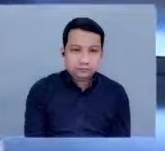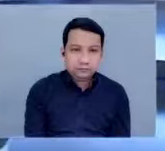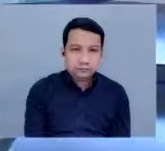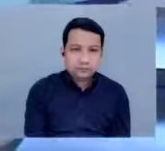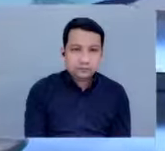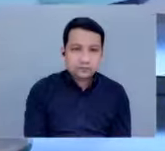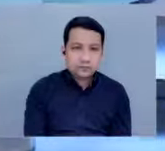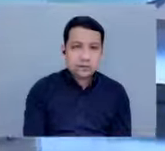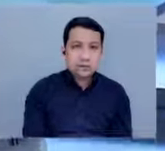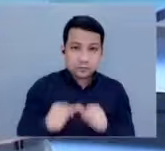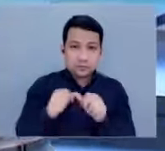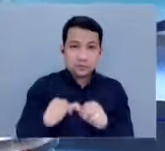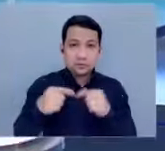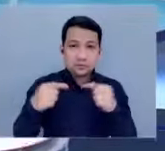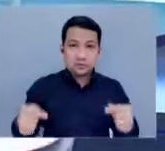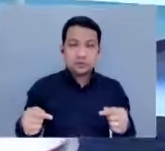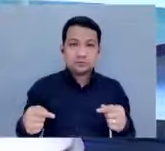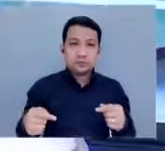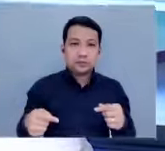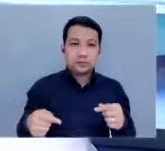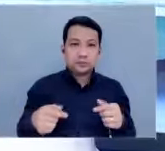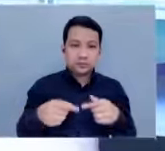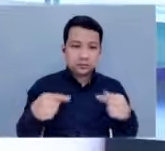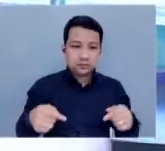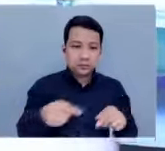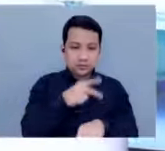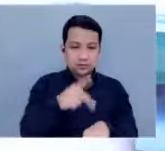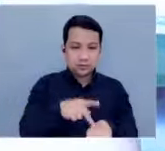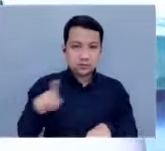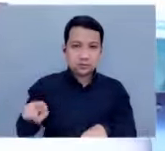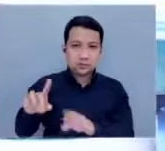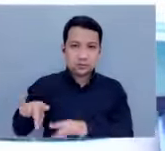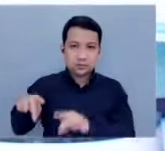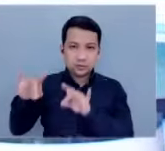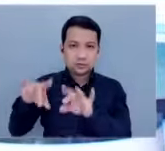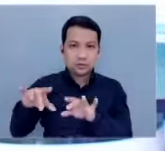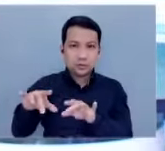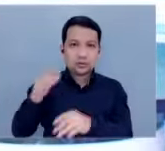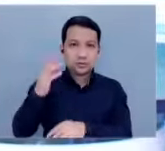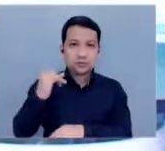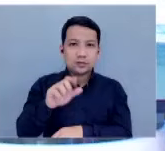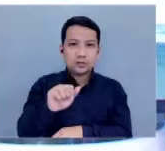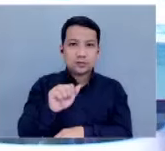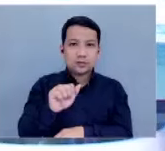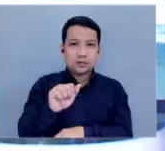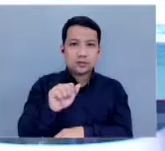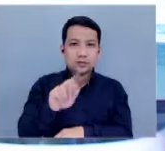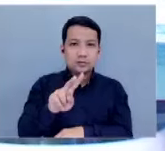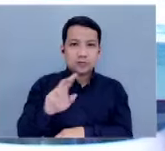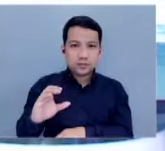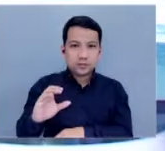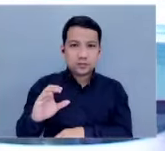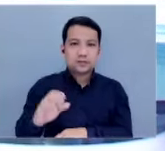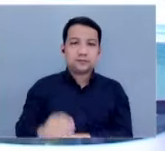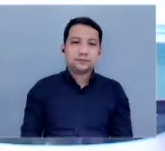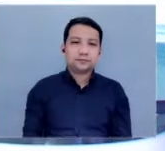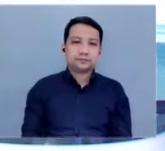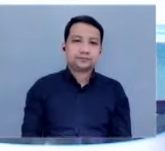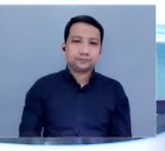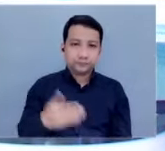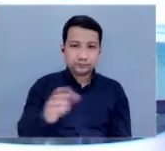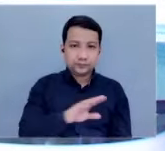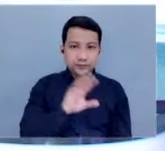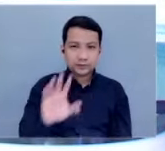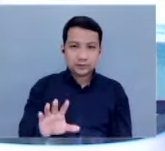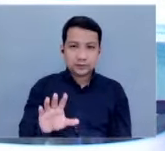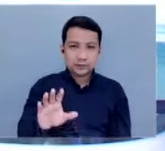Kasado na ang inaabangang laban sa pagitan ng Pilipinas at Australia para sa AVC Challenge Cup. Nasa frontline ng balitang yan, si